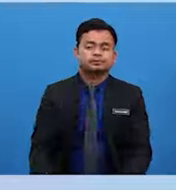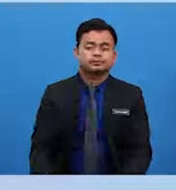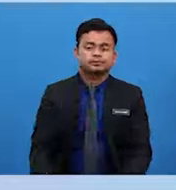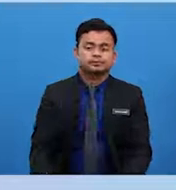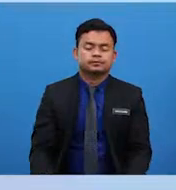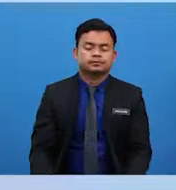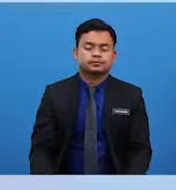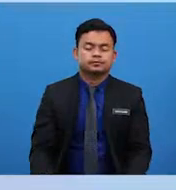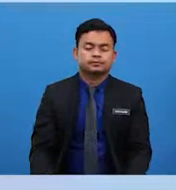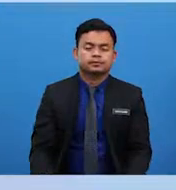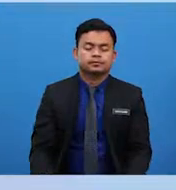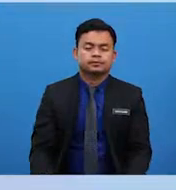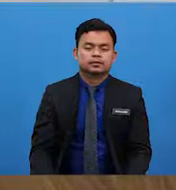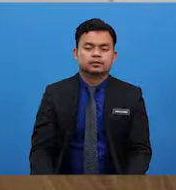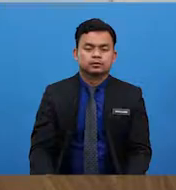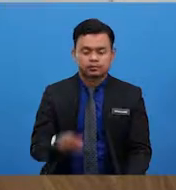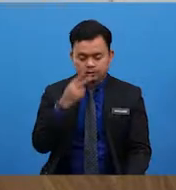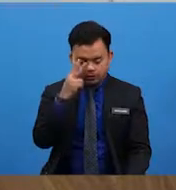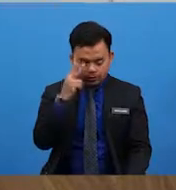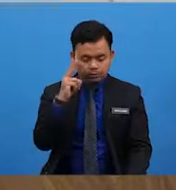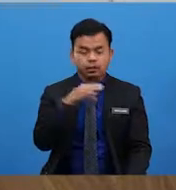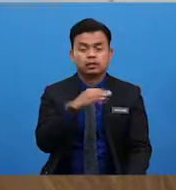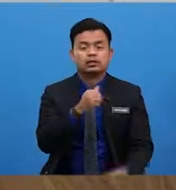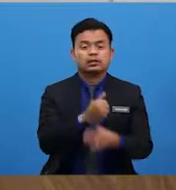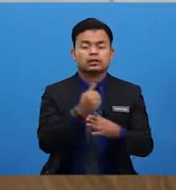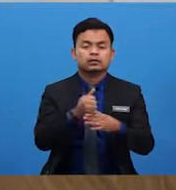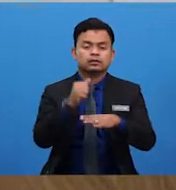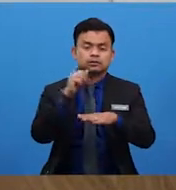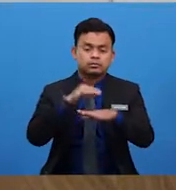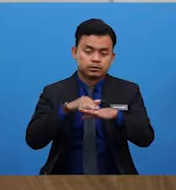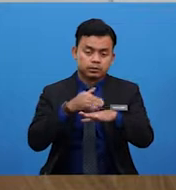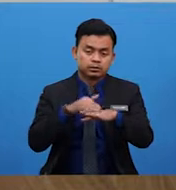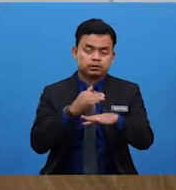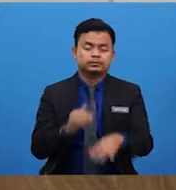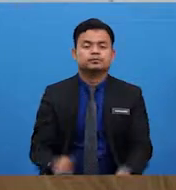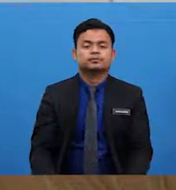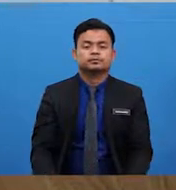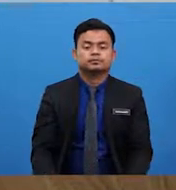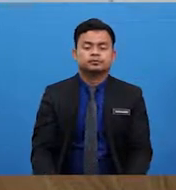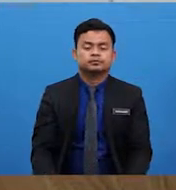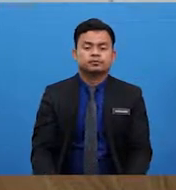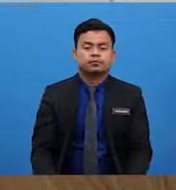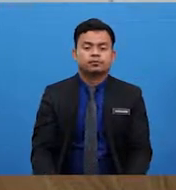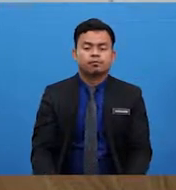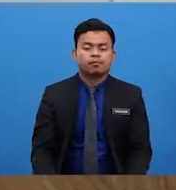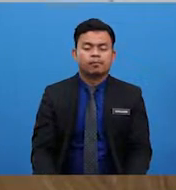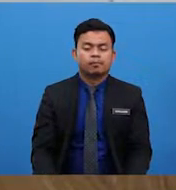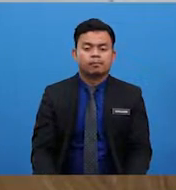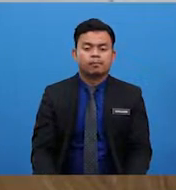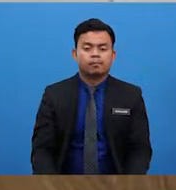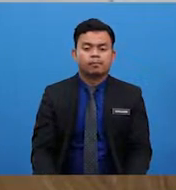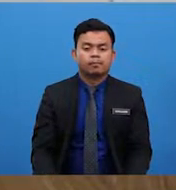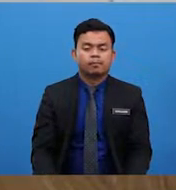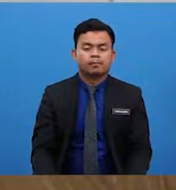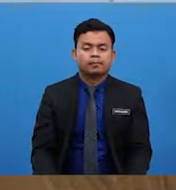melalui penglihatan ataupun sentuhan Maksudnya apa yang kita tengok jalinan gitu itulah yang kita lukis Hah kiasanya